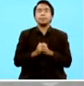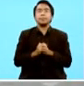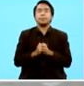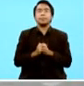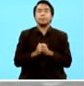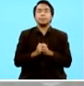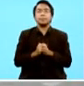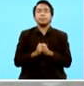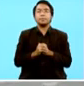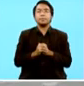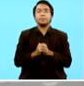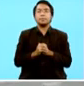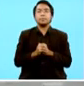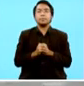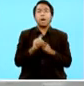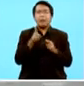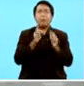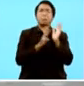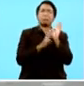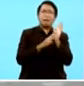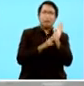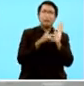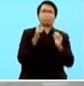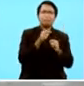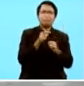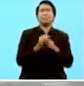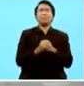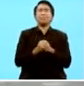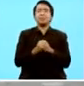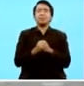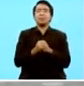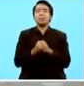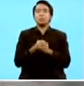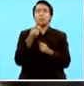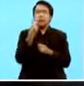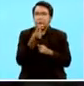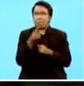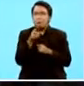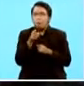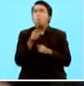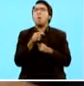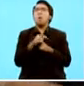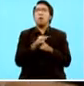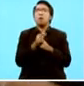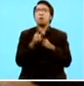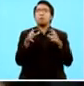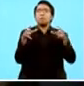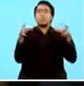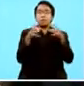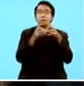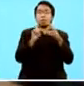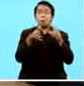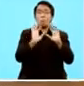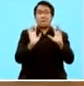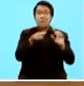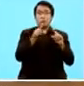Adapun kendala dari identifikasi ini, yang dimana memang tadi kami juga memantau bahwa banyaknya ada atau sekitar 17 korban tersebut memang kondisinya